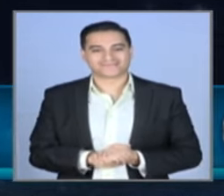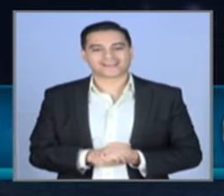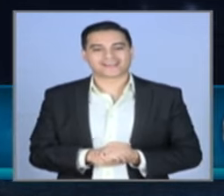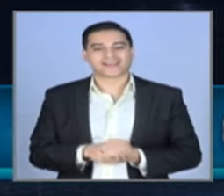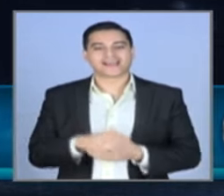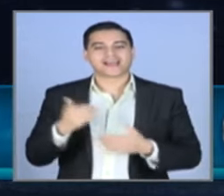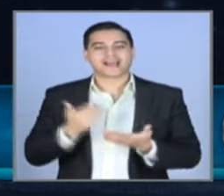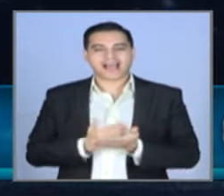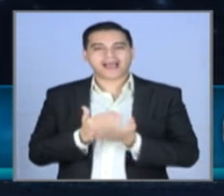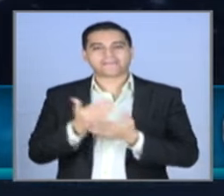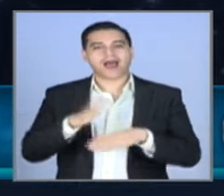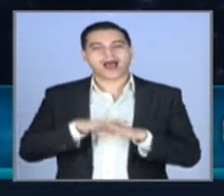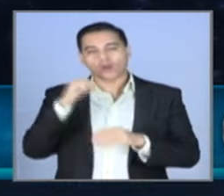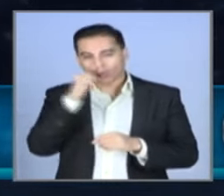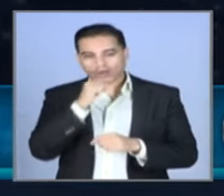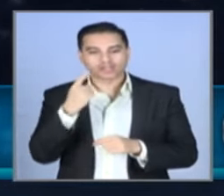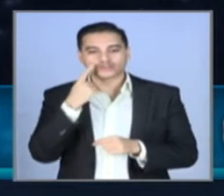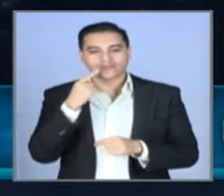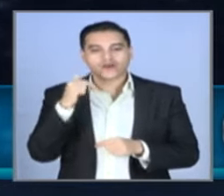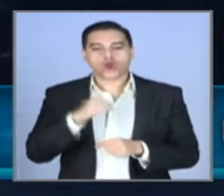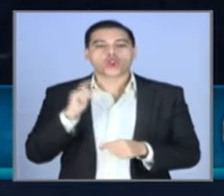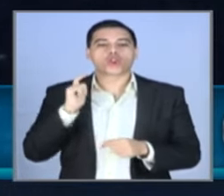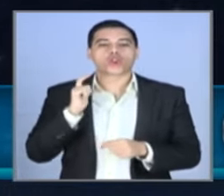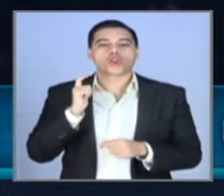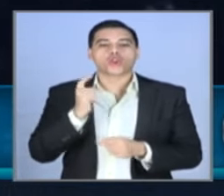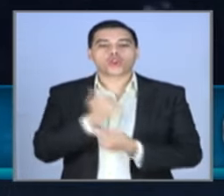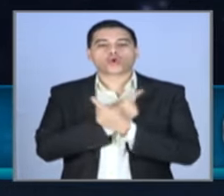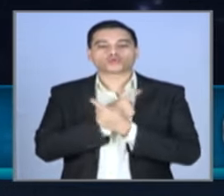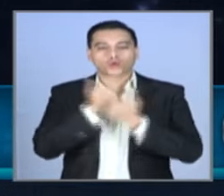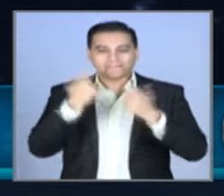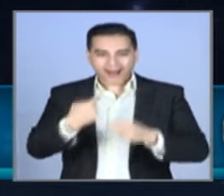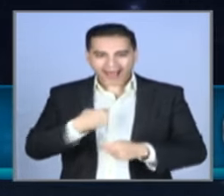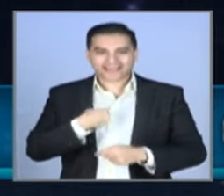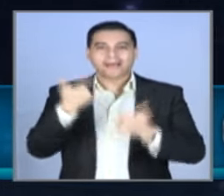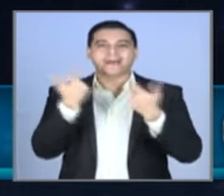أكمل مقطع الأغنية التالي. الأقصر بلدنا بلد سواح.